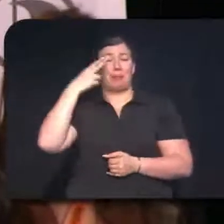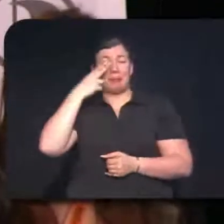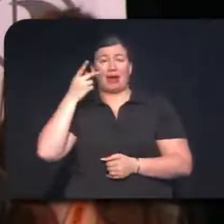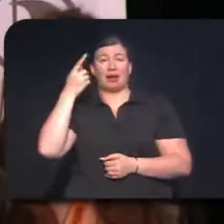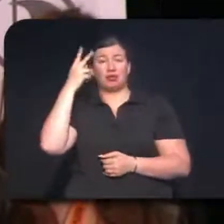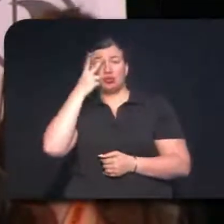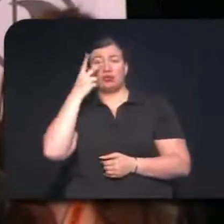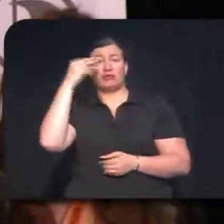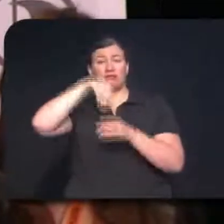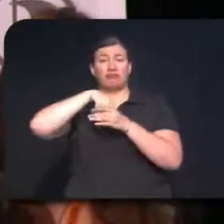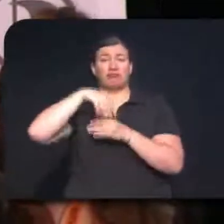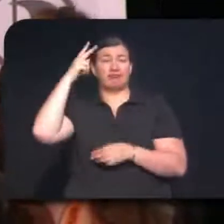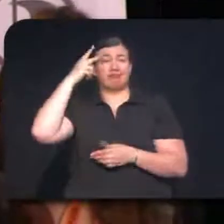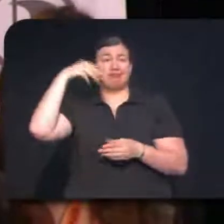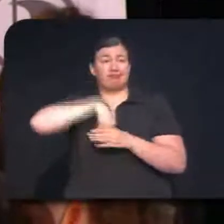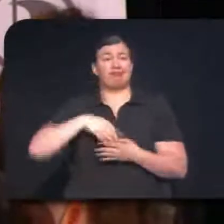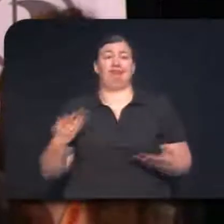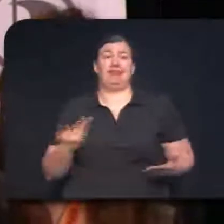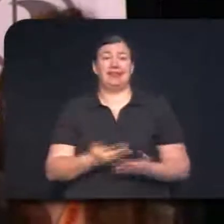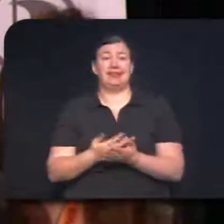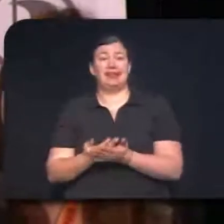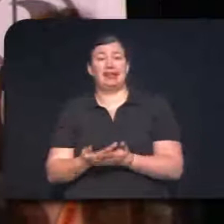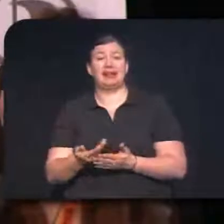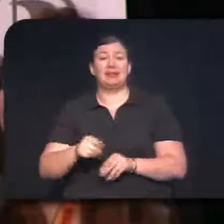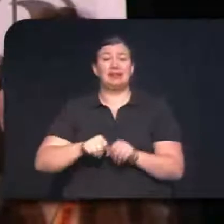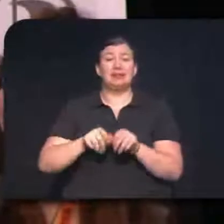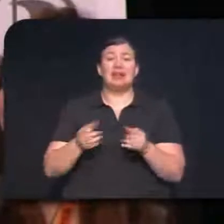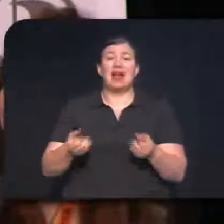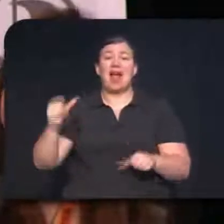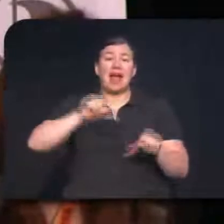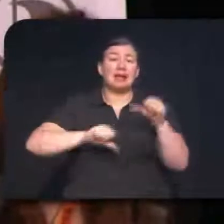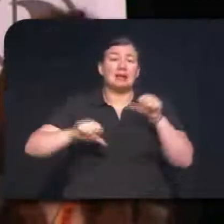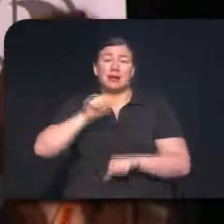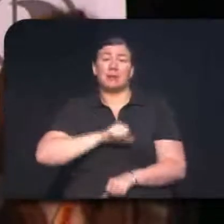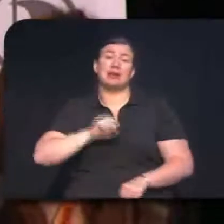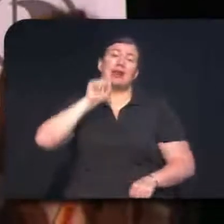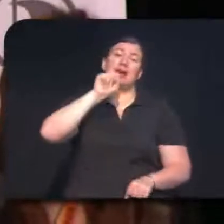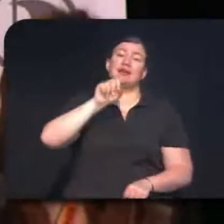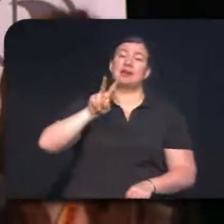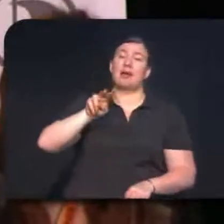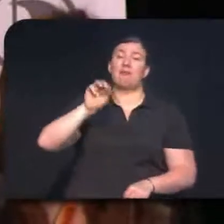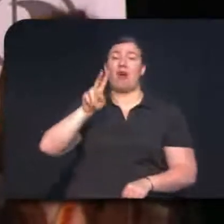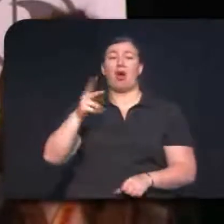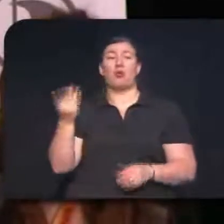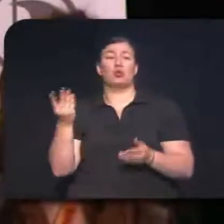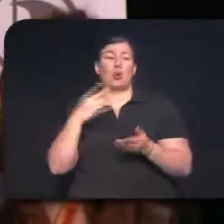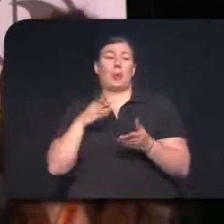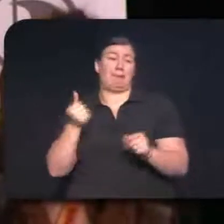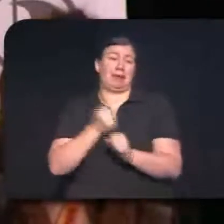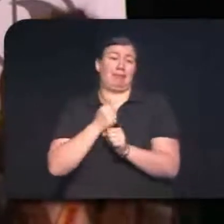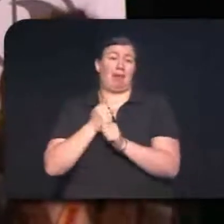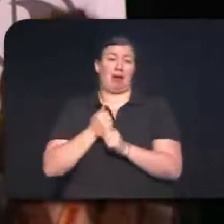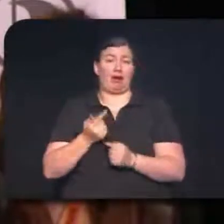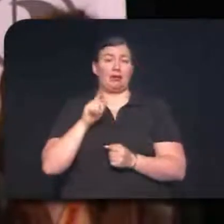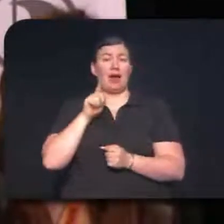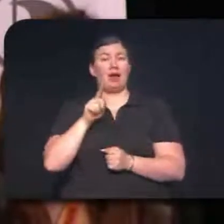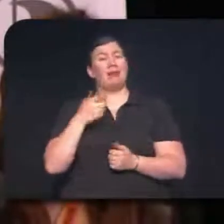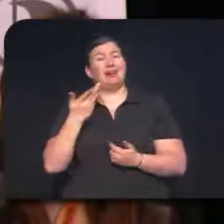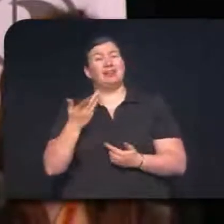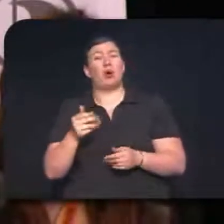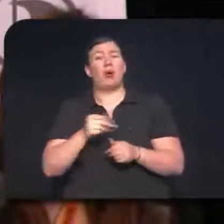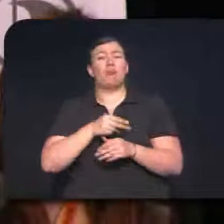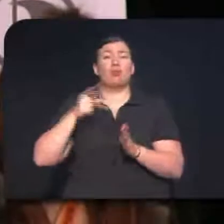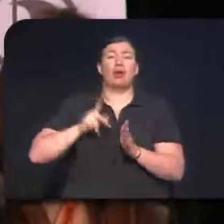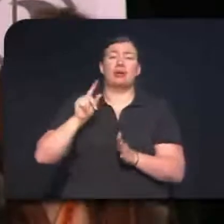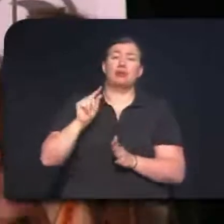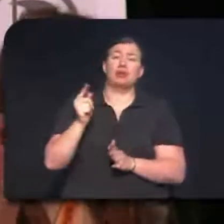SMV durchzuführen dieses Experiment SMV heißt aber auch dass wir uns ständig weiterentwickeln müssen ich